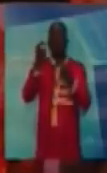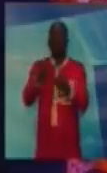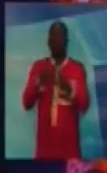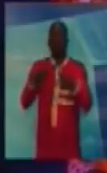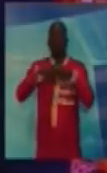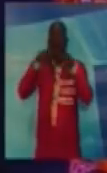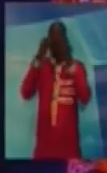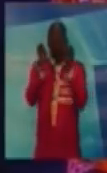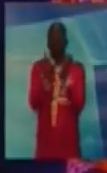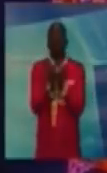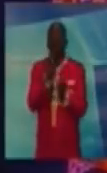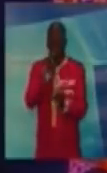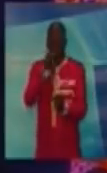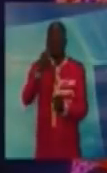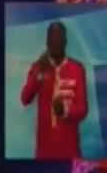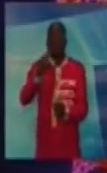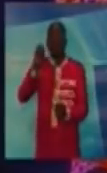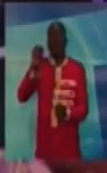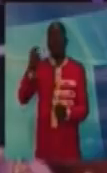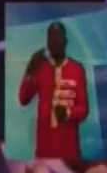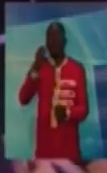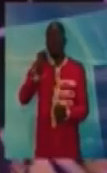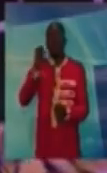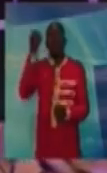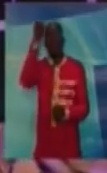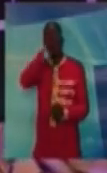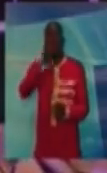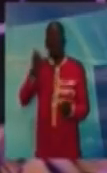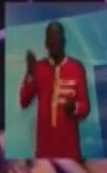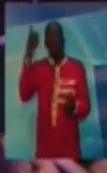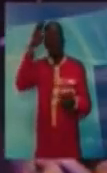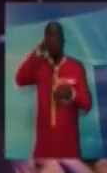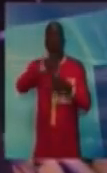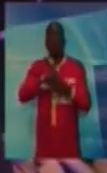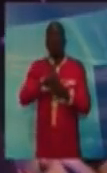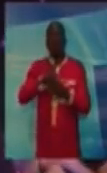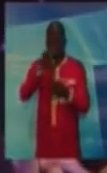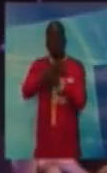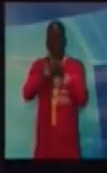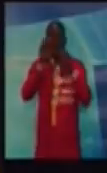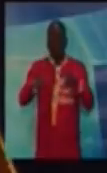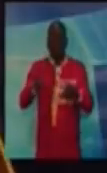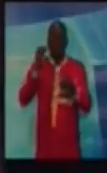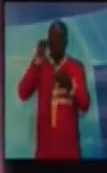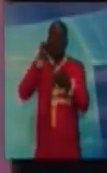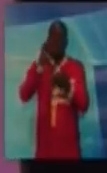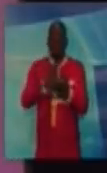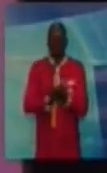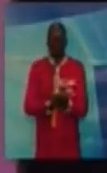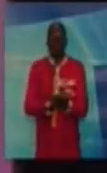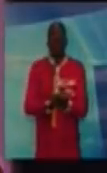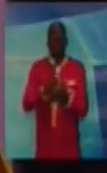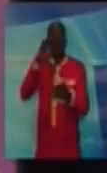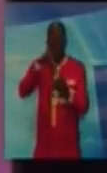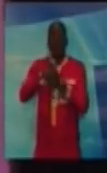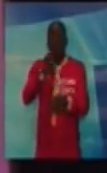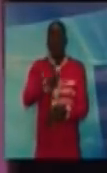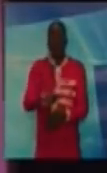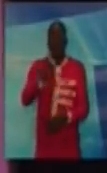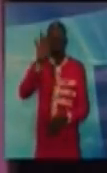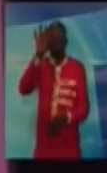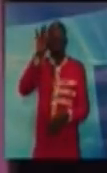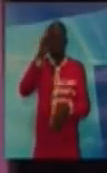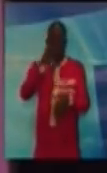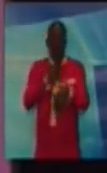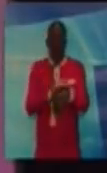première édition est « Digitalisation de l'Afrique, impact sur l'entrepreneuriat féminin ». Au cours des 48 heures de